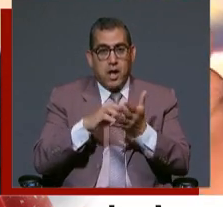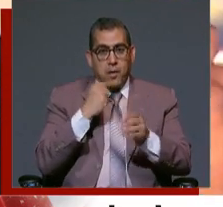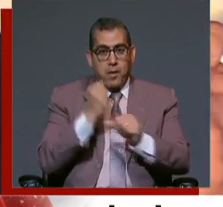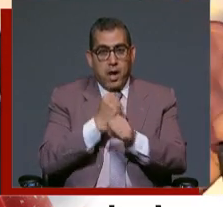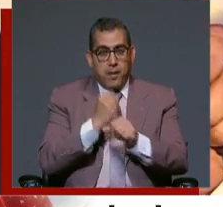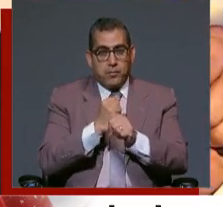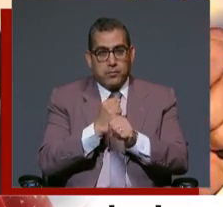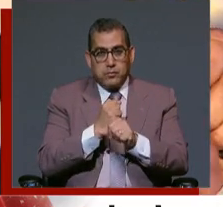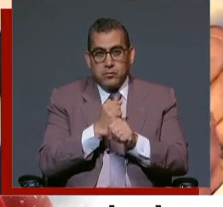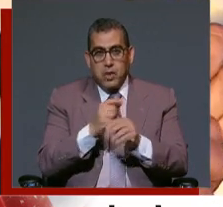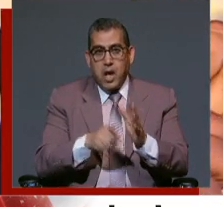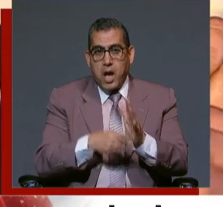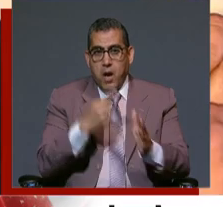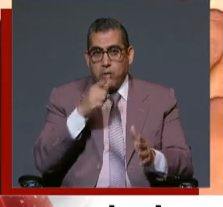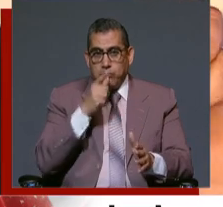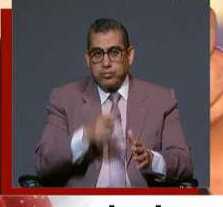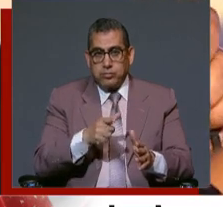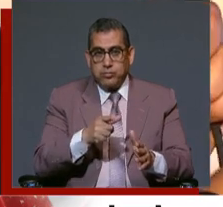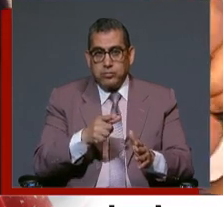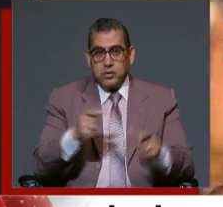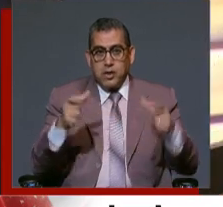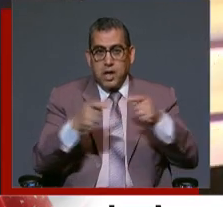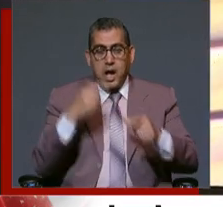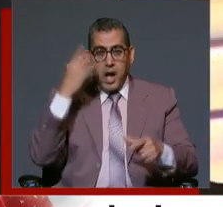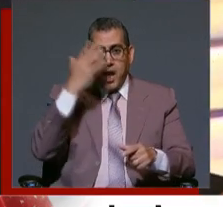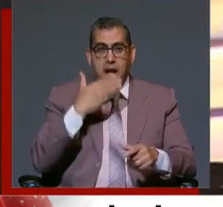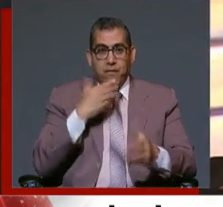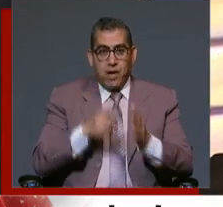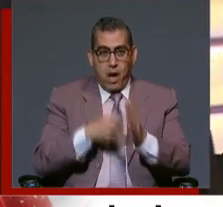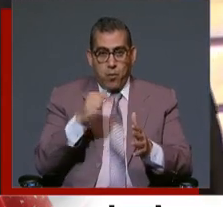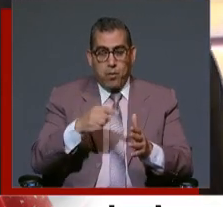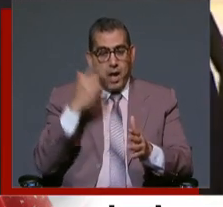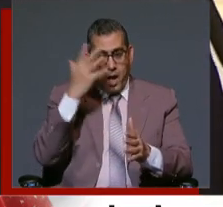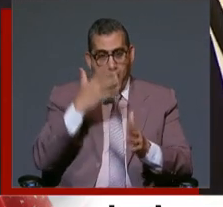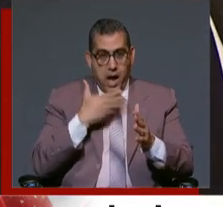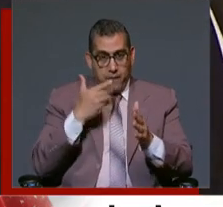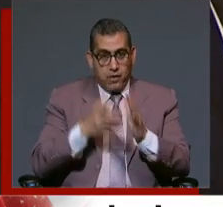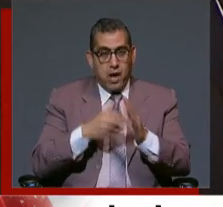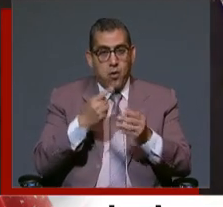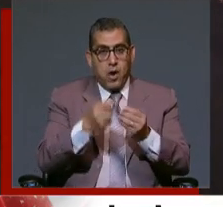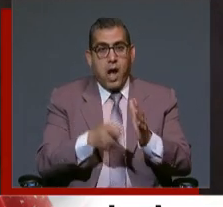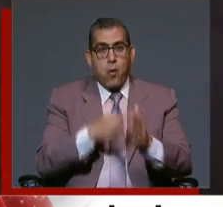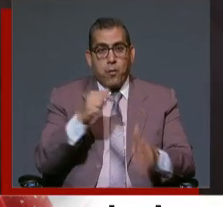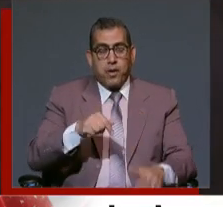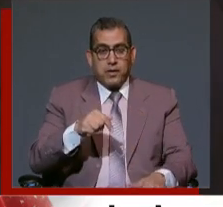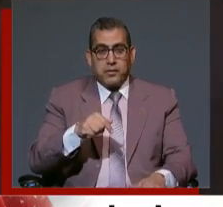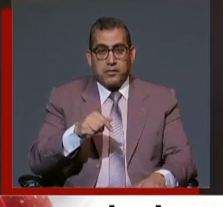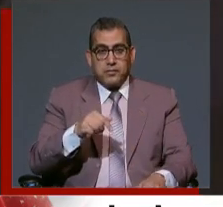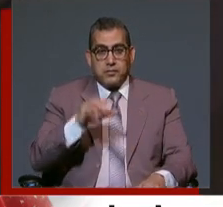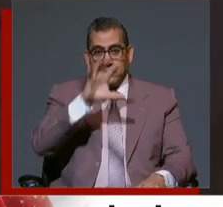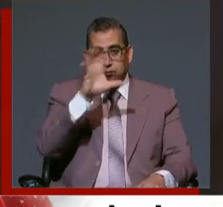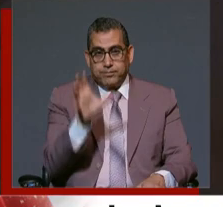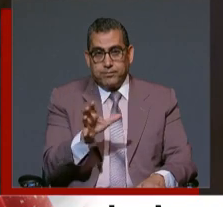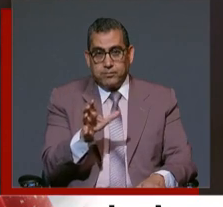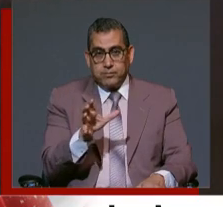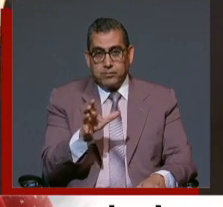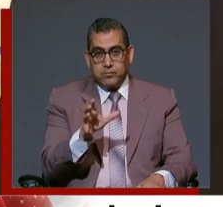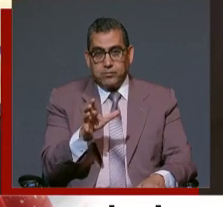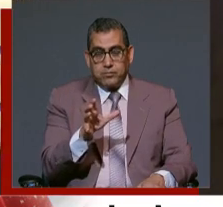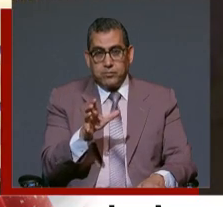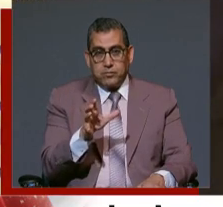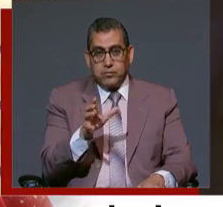ودي أول مرة في القارة الأفريقية، مش كده؟ القارة الأفريقية إن هم يصدروا